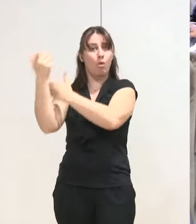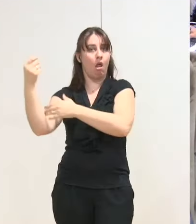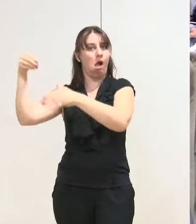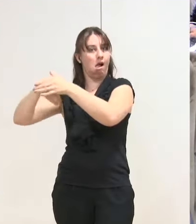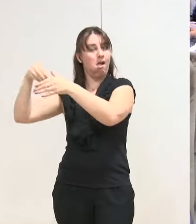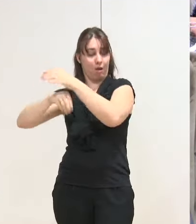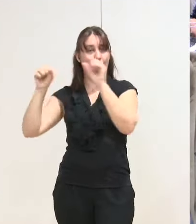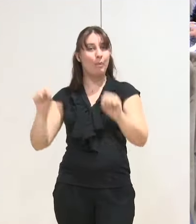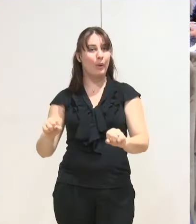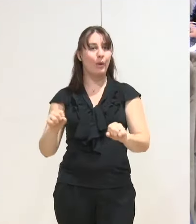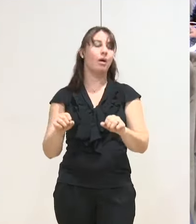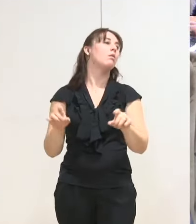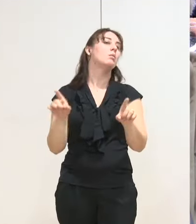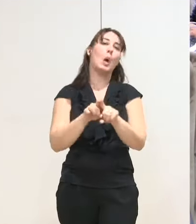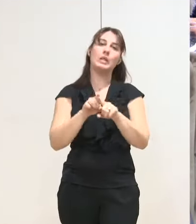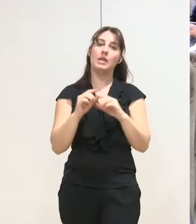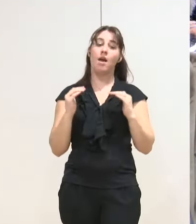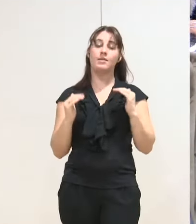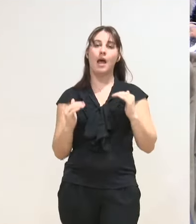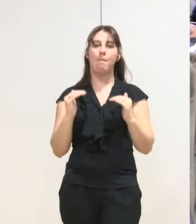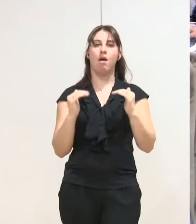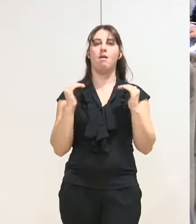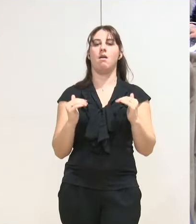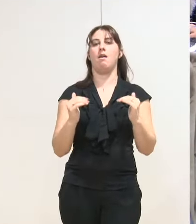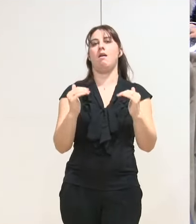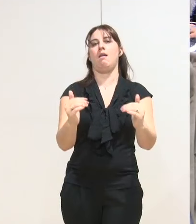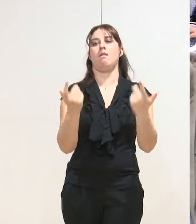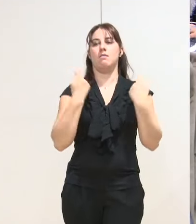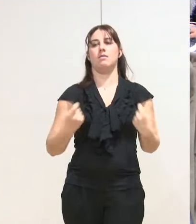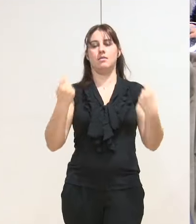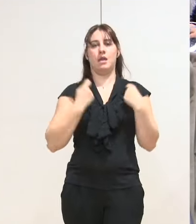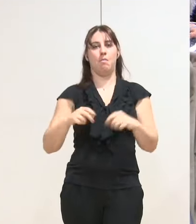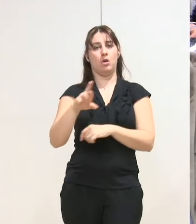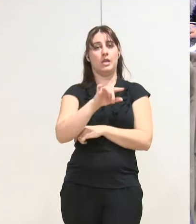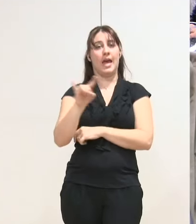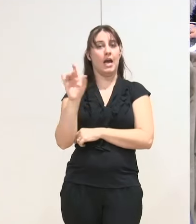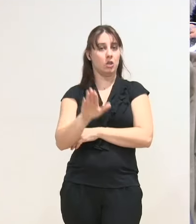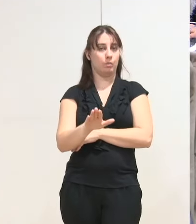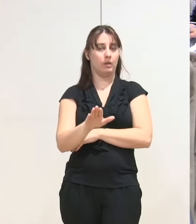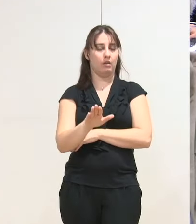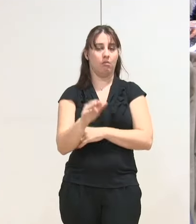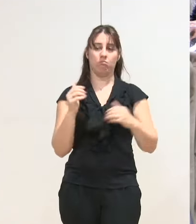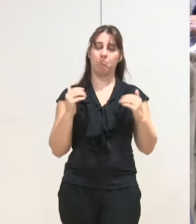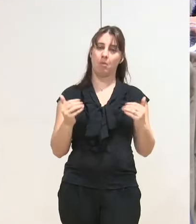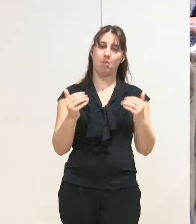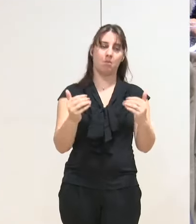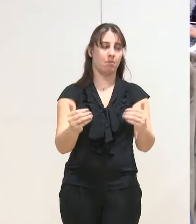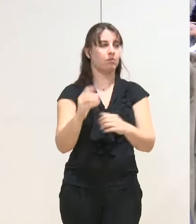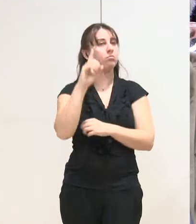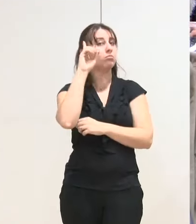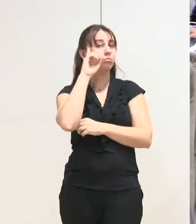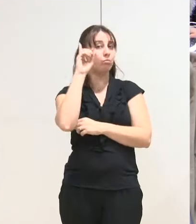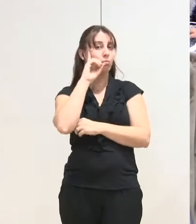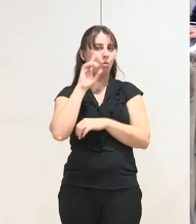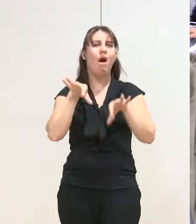économies la stabilisation des dépenses de ressources humaines puisqu'en regardant attentivement le